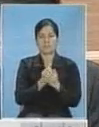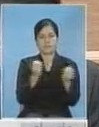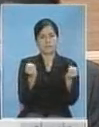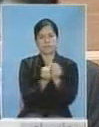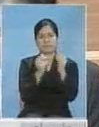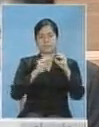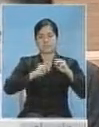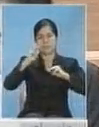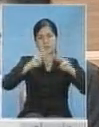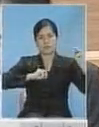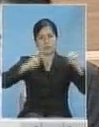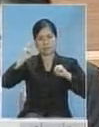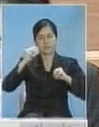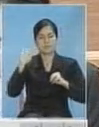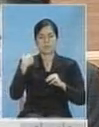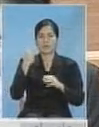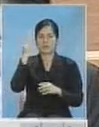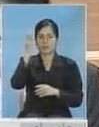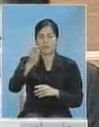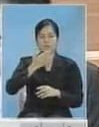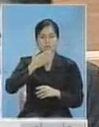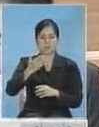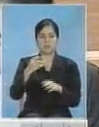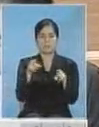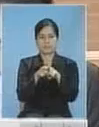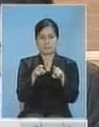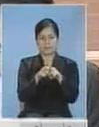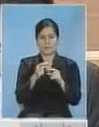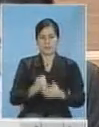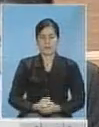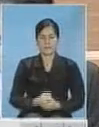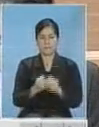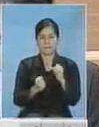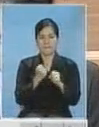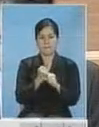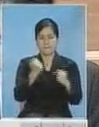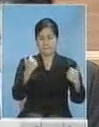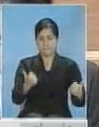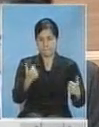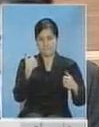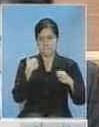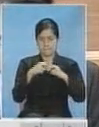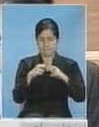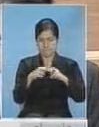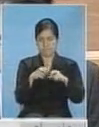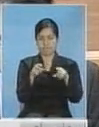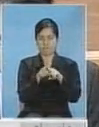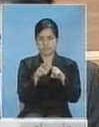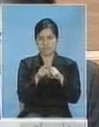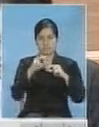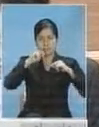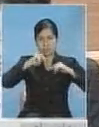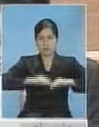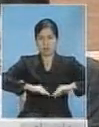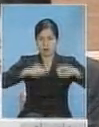ะต้องท่วมตลอดอย่างนี้ทุกครั้งครับท่านประธานปีนี้นะครับก็เกิดเหตุแล้วน้ำท่วมอีกน